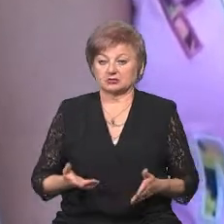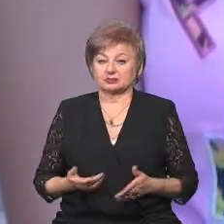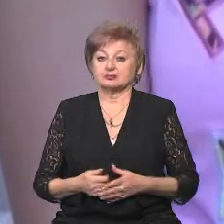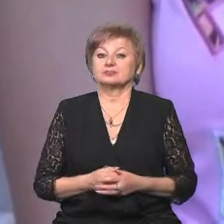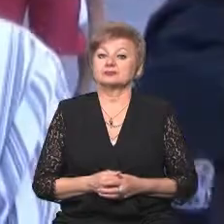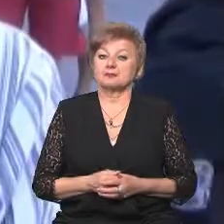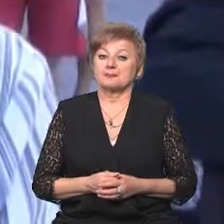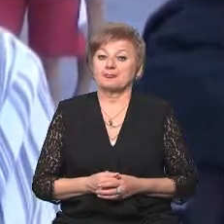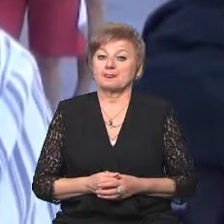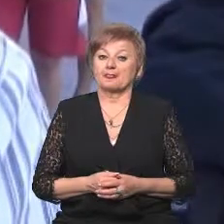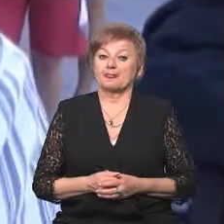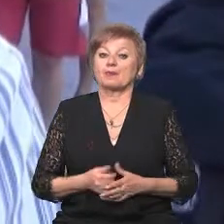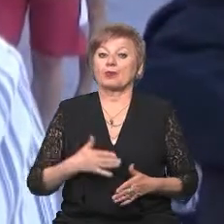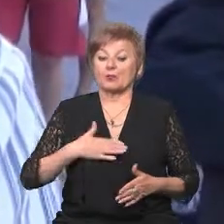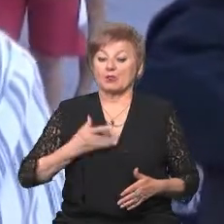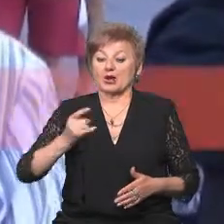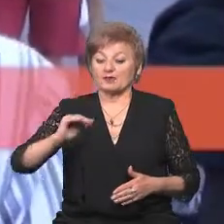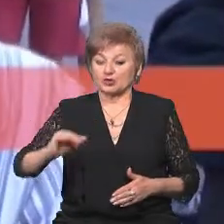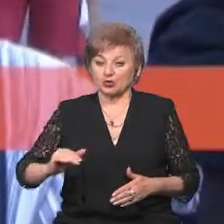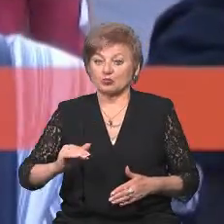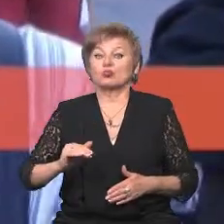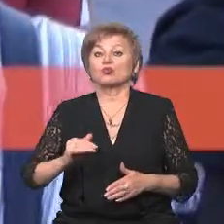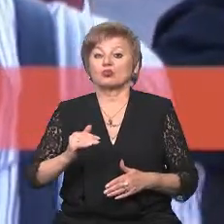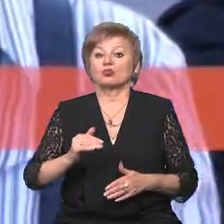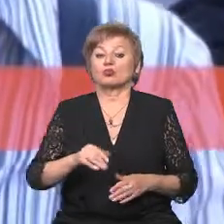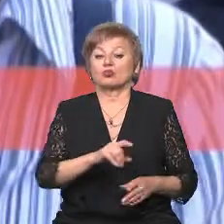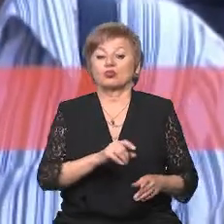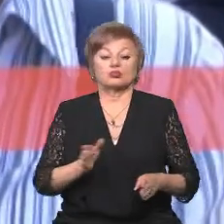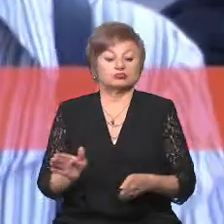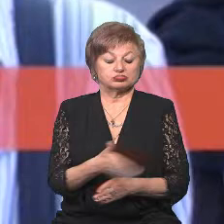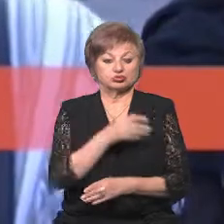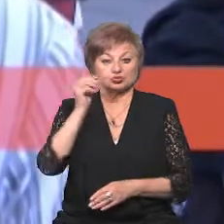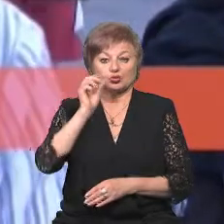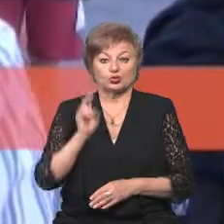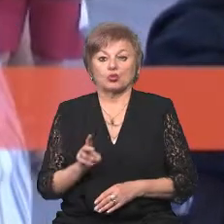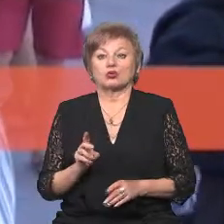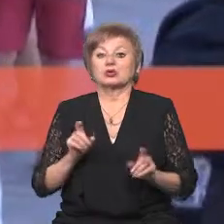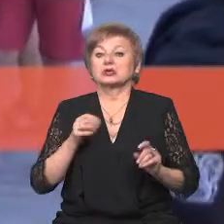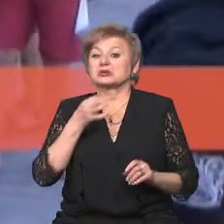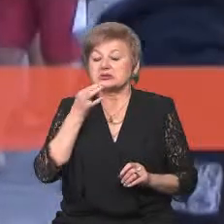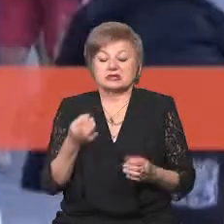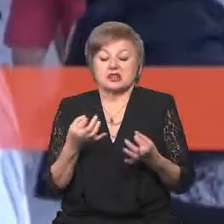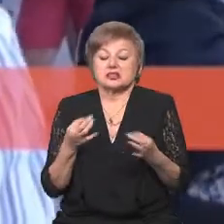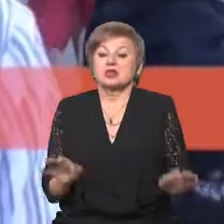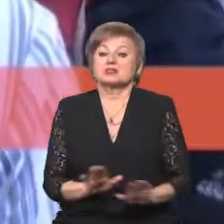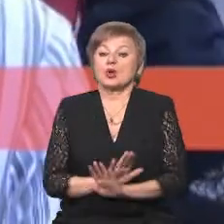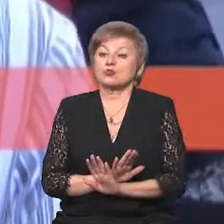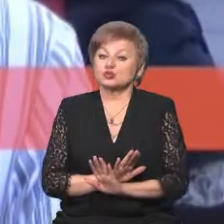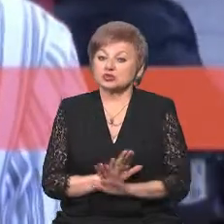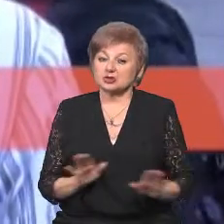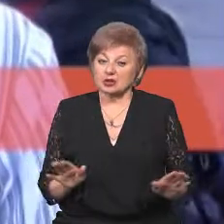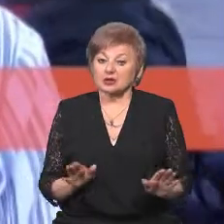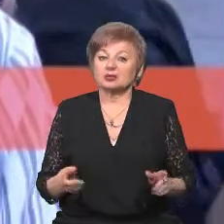вигонять. Тут таке. Мою дитину вивели з уроку, посадили на лавці і сказали, що вона до занять не допущена у